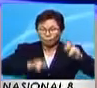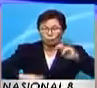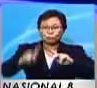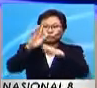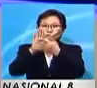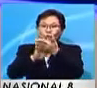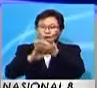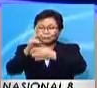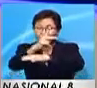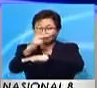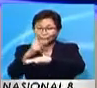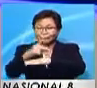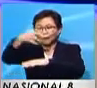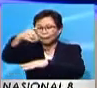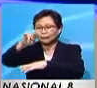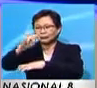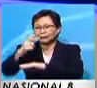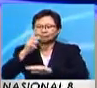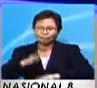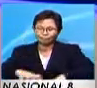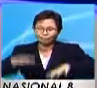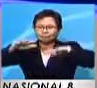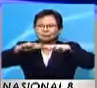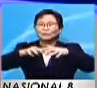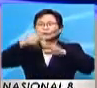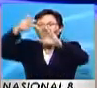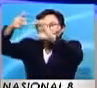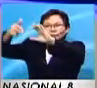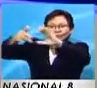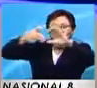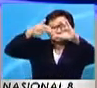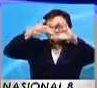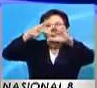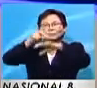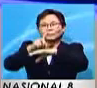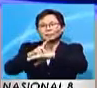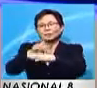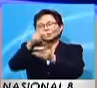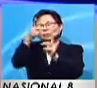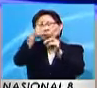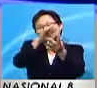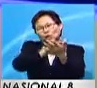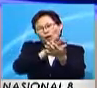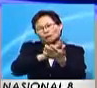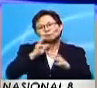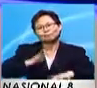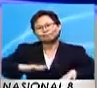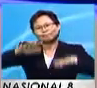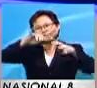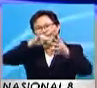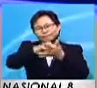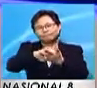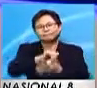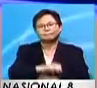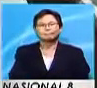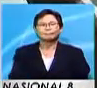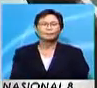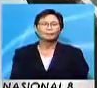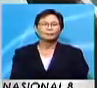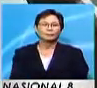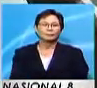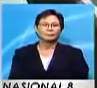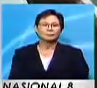kebangsaan Bukit Pinang dinaiki air ikuti tinjauan fakr Razi Ismail ke sekolah terbabit siang tadi